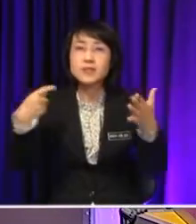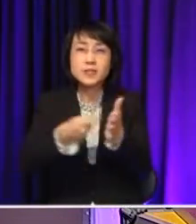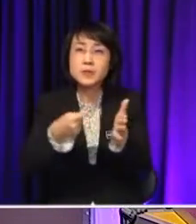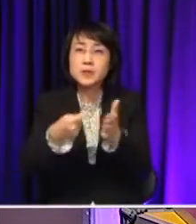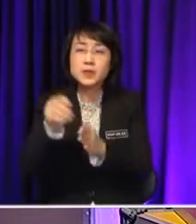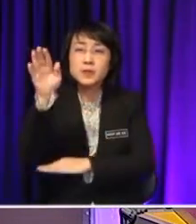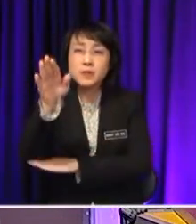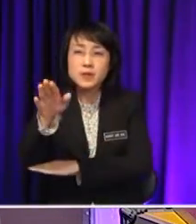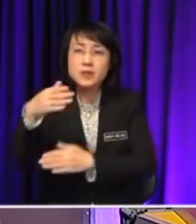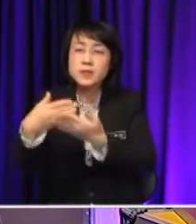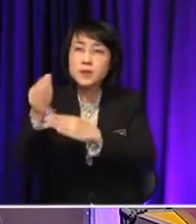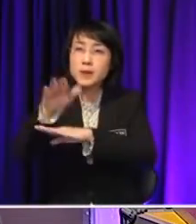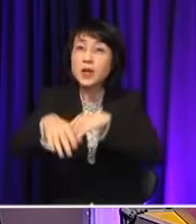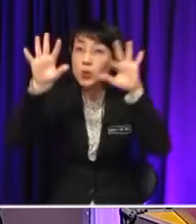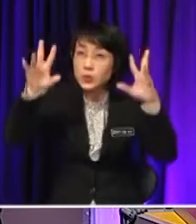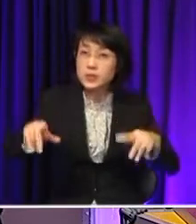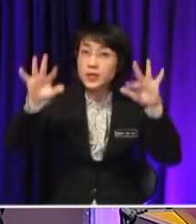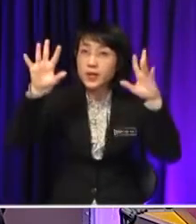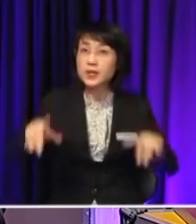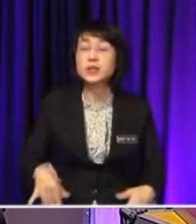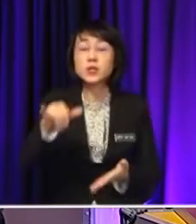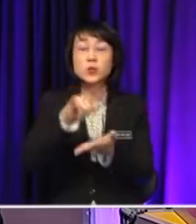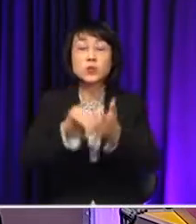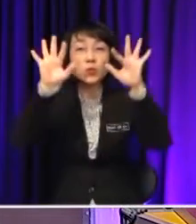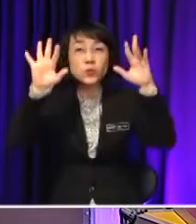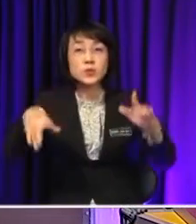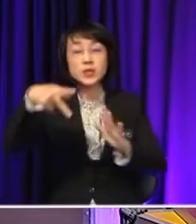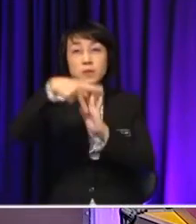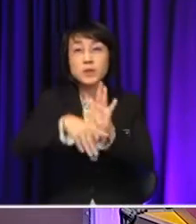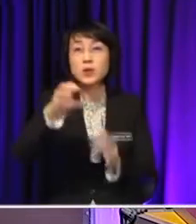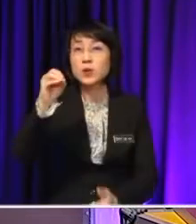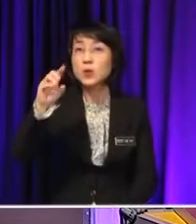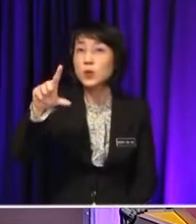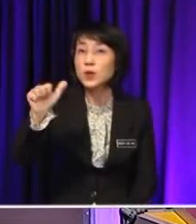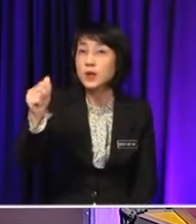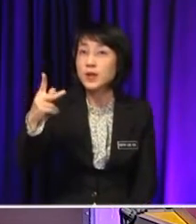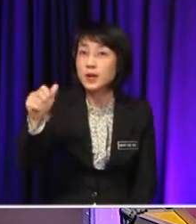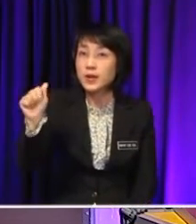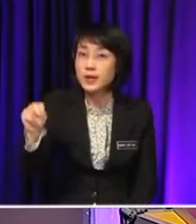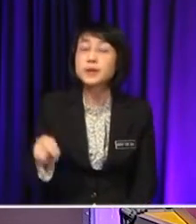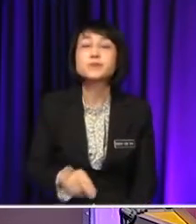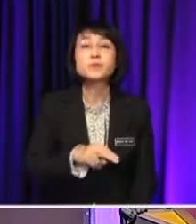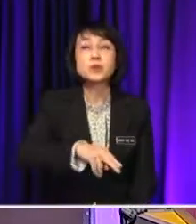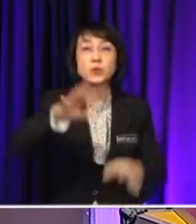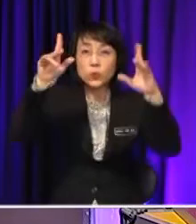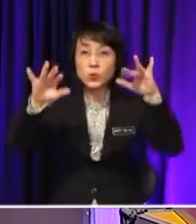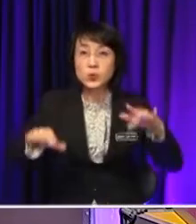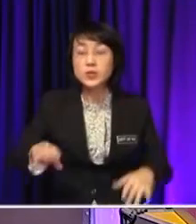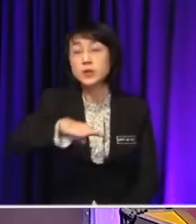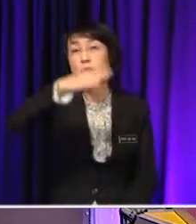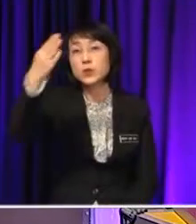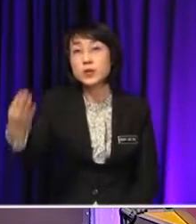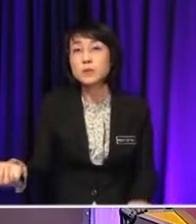cewek petang sampai malam hujan itu adalah hujan Bukit adalah hujan yang baku di Kawasan Bukit